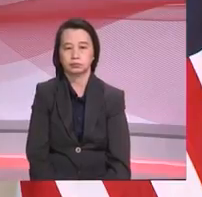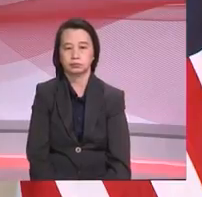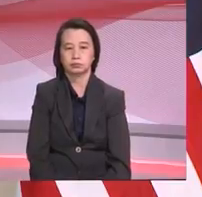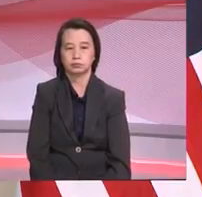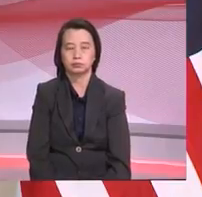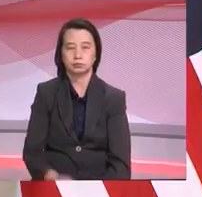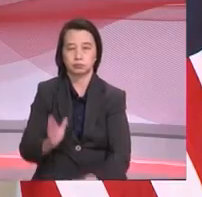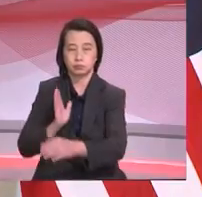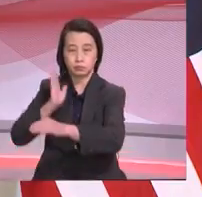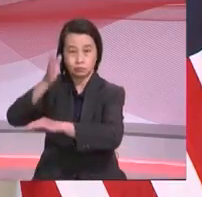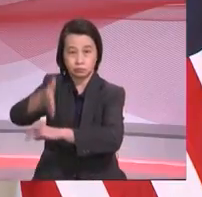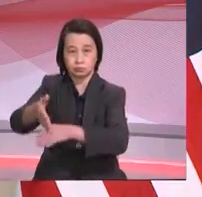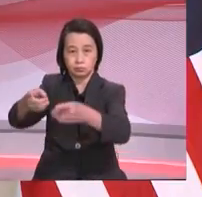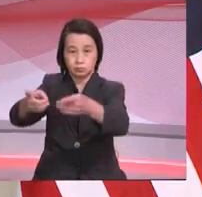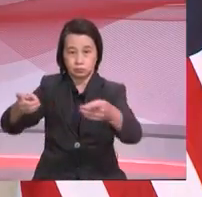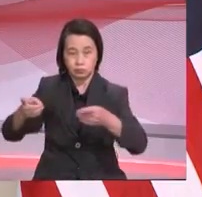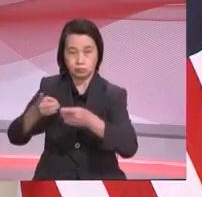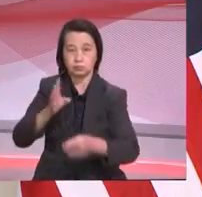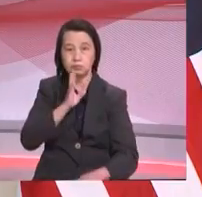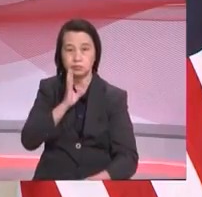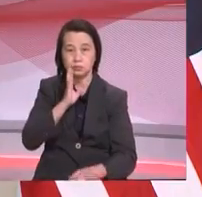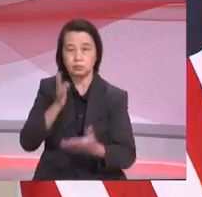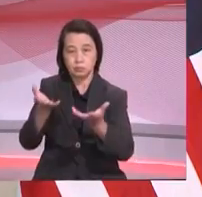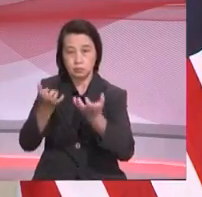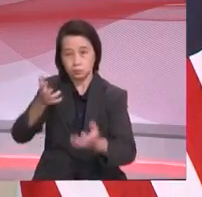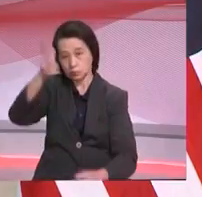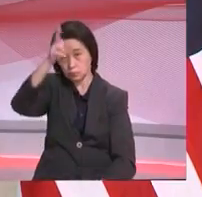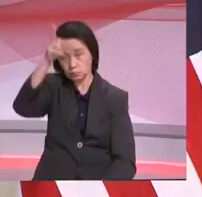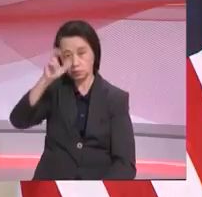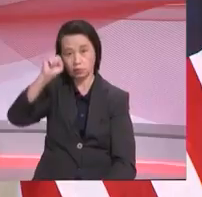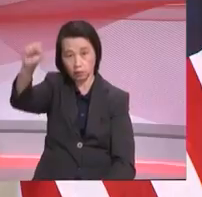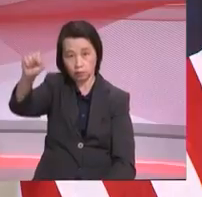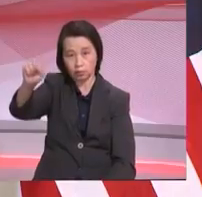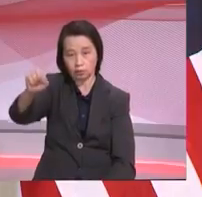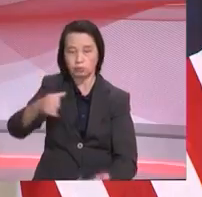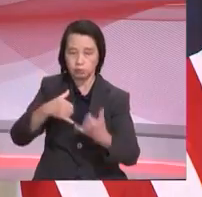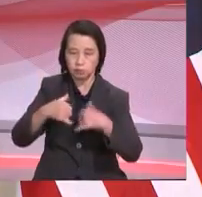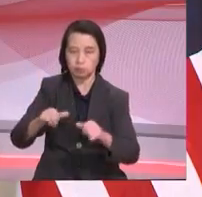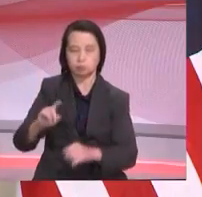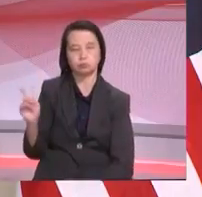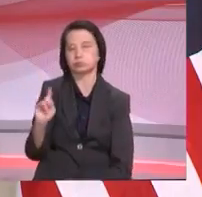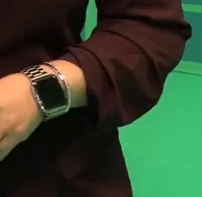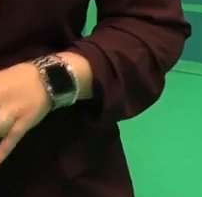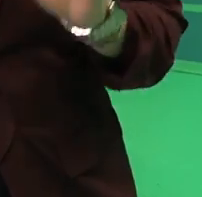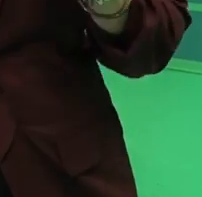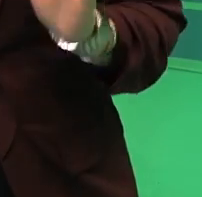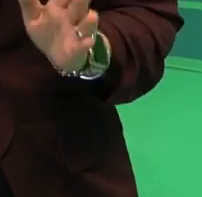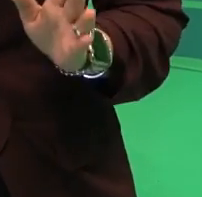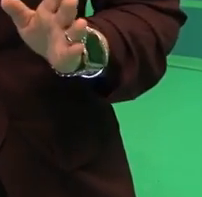Perjalanan rentas daerah seperti saya sebutkan atas kehendak Kerajaan Negeri Sabah masih lagi tidak dibenarkan.